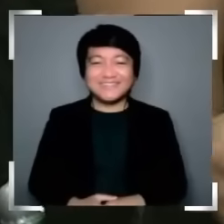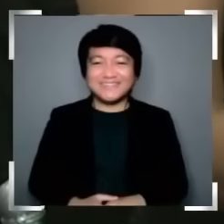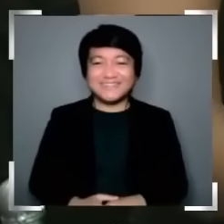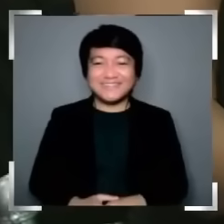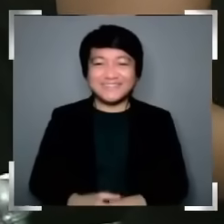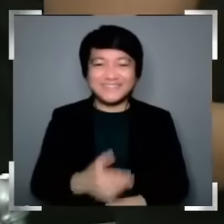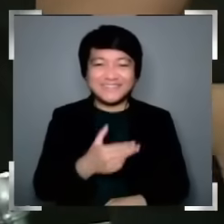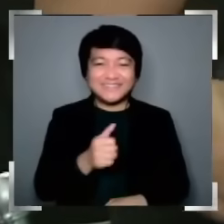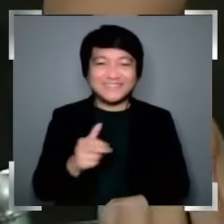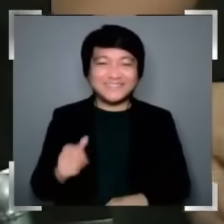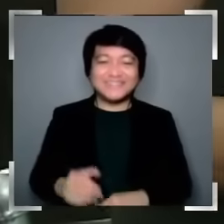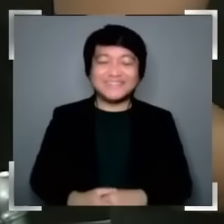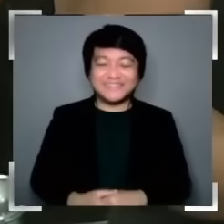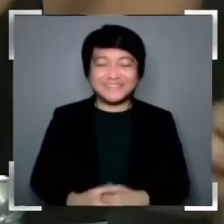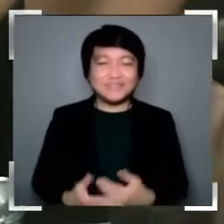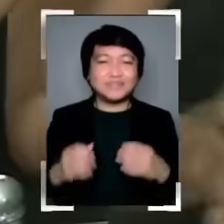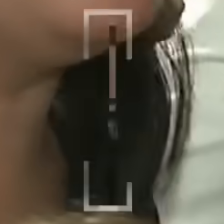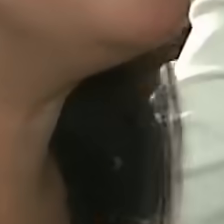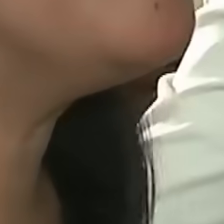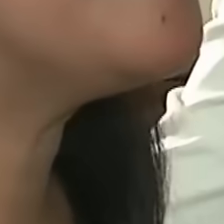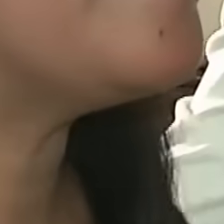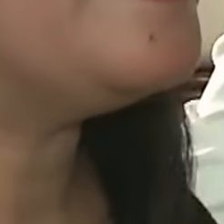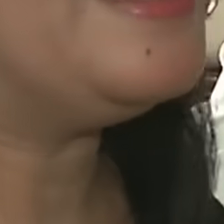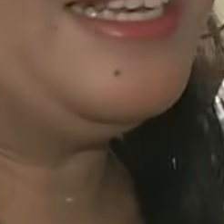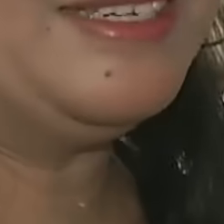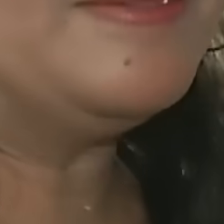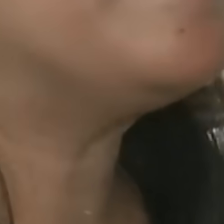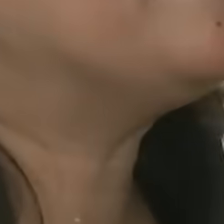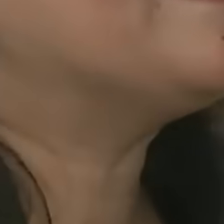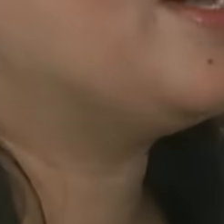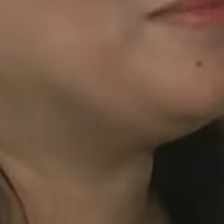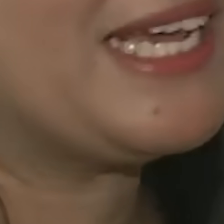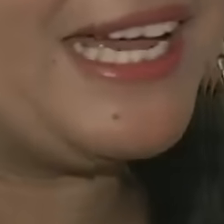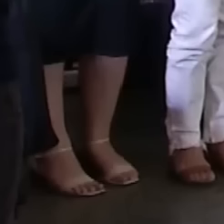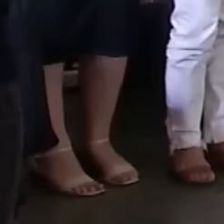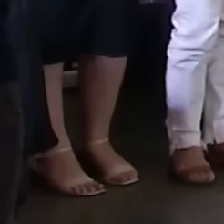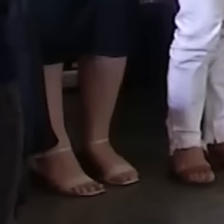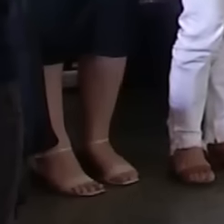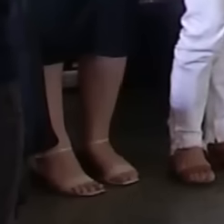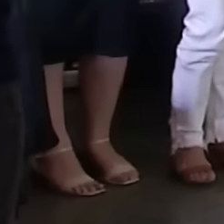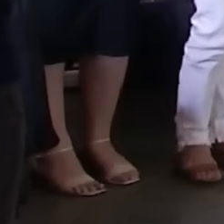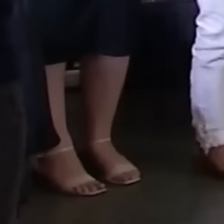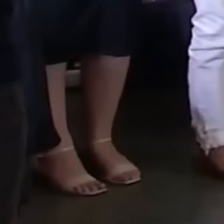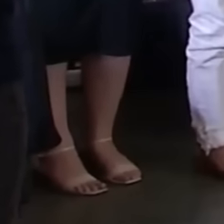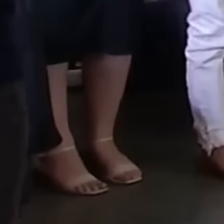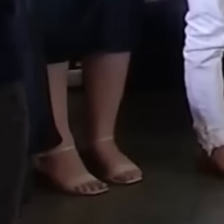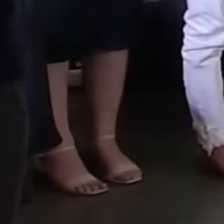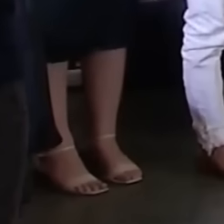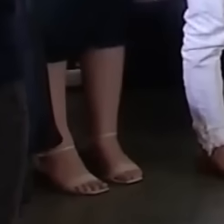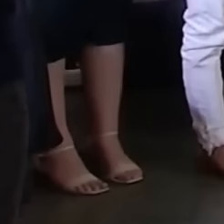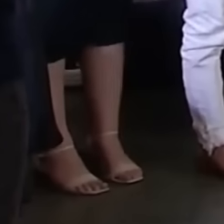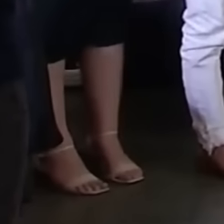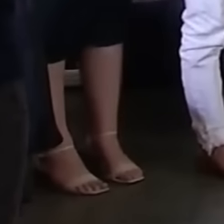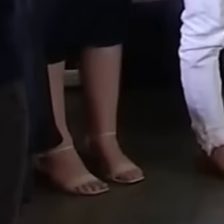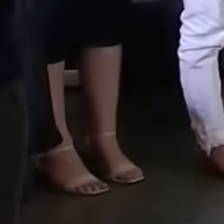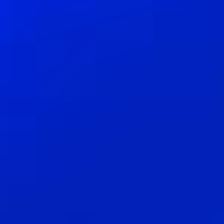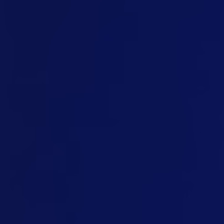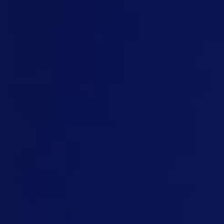Para sa GMA Integrated News, Lar Santiago ang inyong saksi.